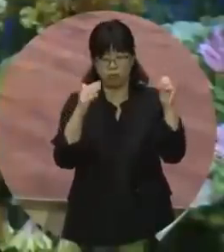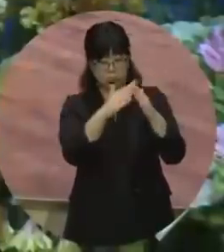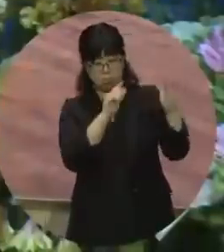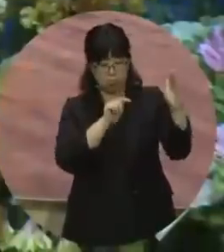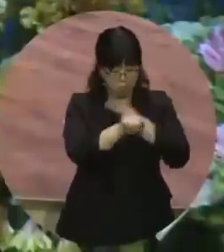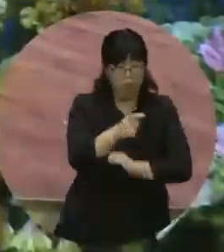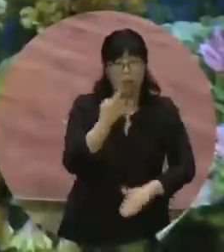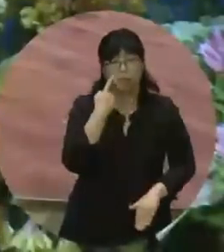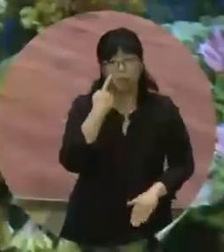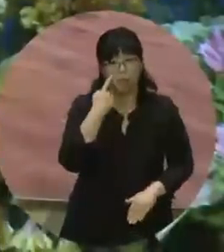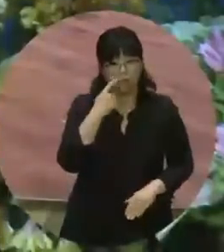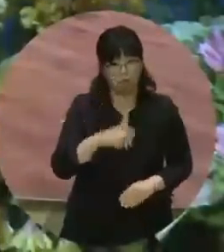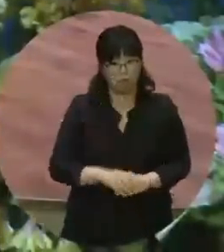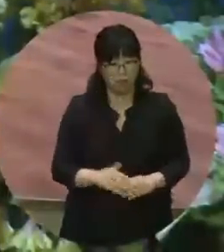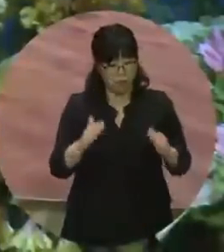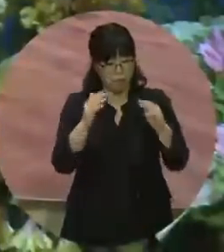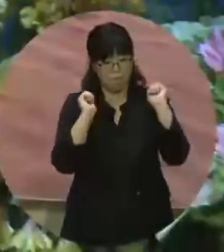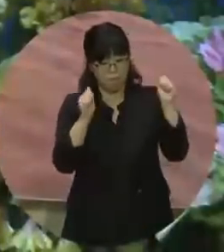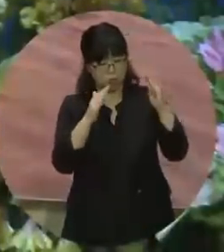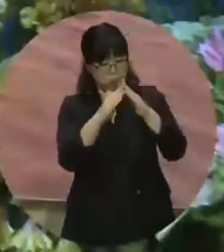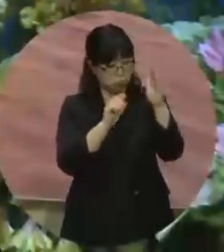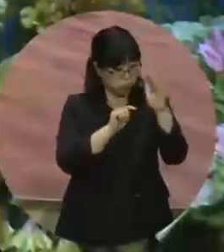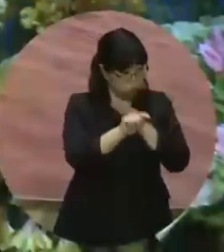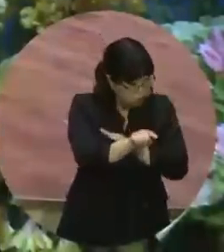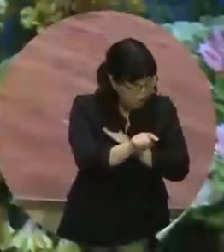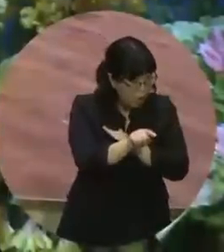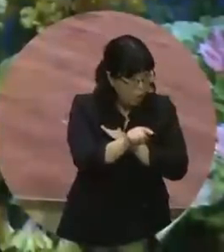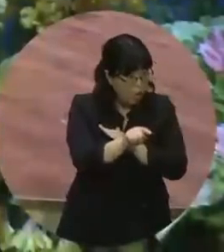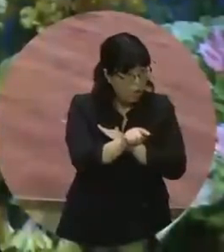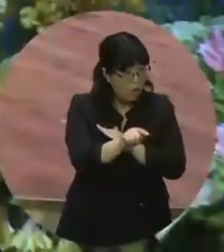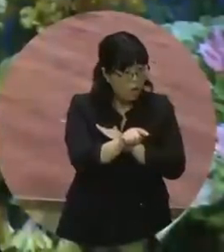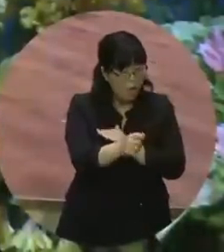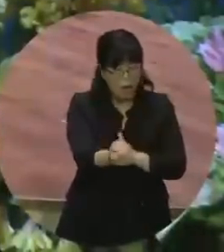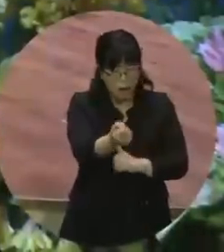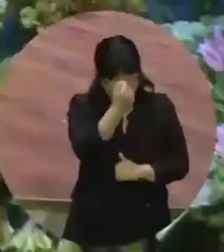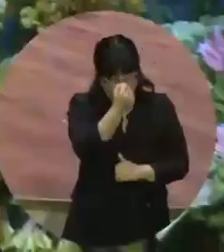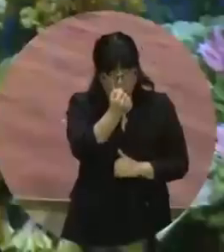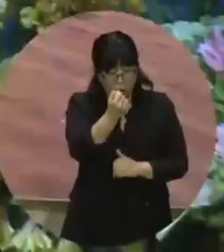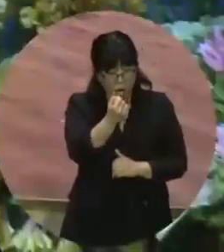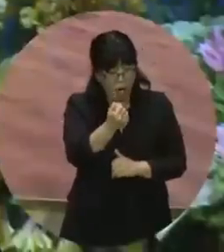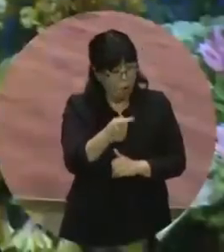복음 전하면 잡은 거고 잡히느냐 잡느냐 둘 중 하나지 뭘.